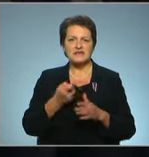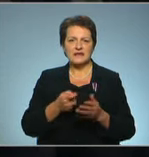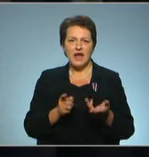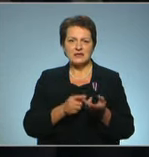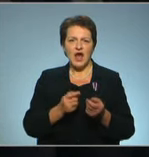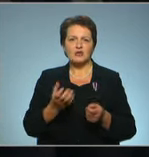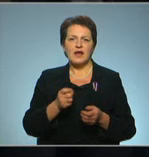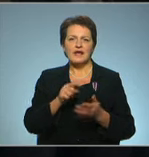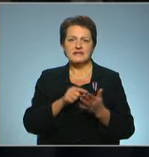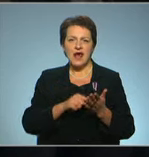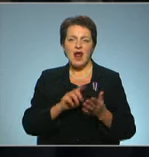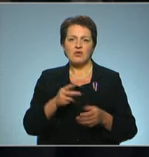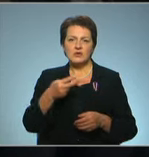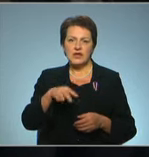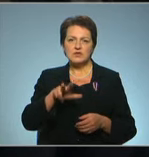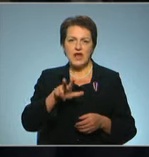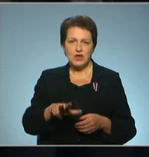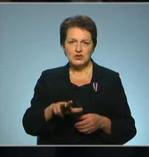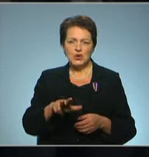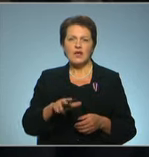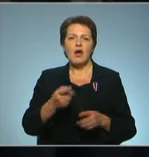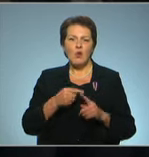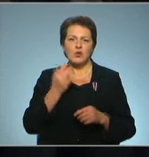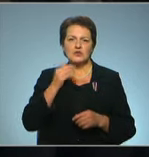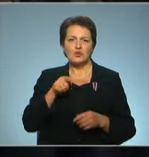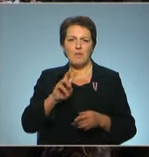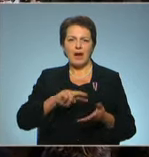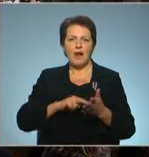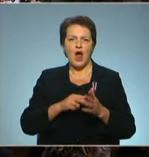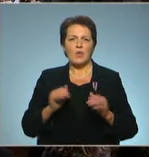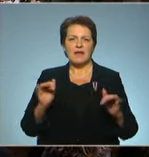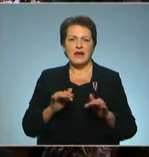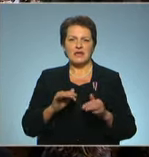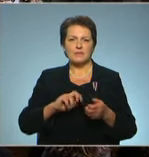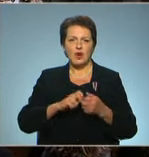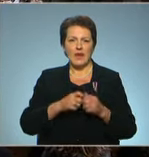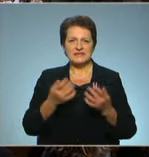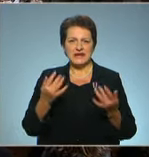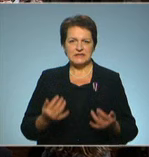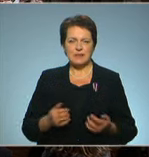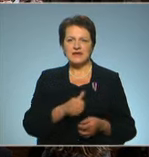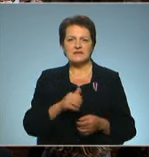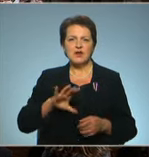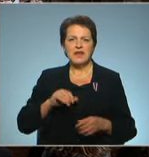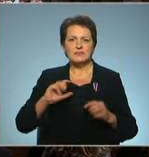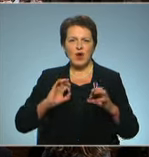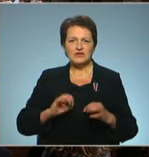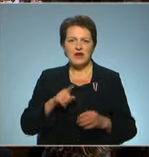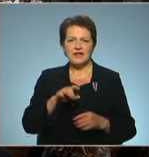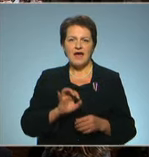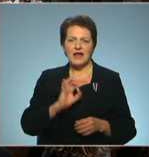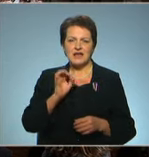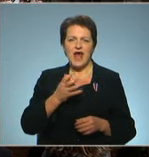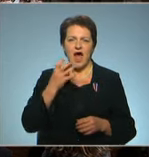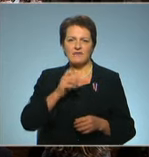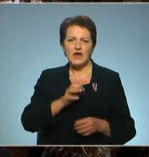28 un nosauc to par plānu migrācijas problēmas risinājumam. Sevišķi pēc profesora Taivāna teiktā Afrikas kontinentā